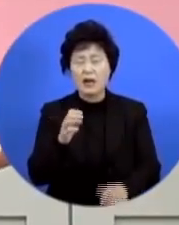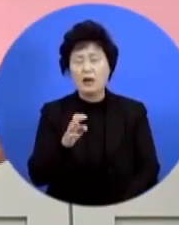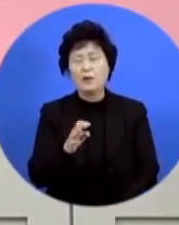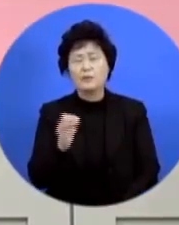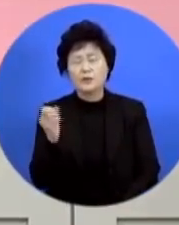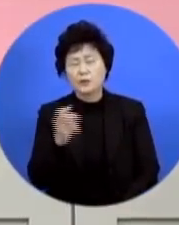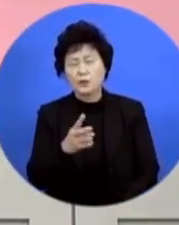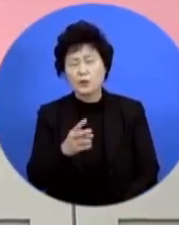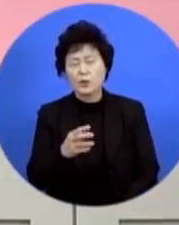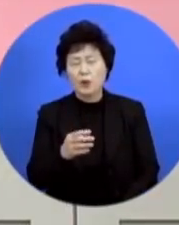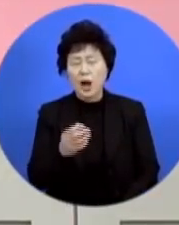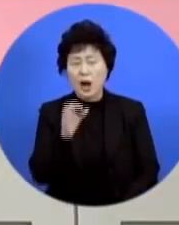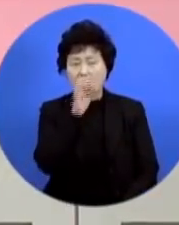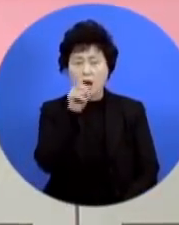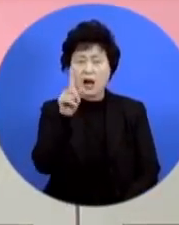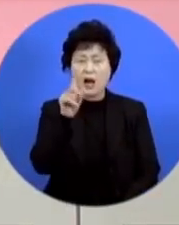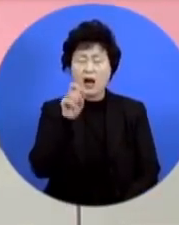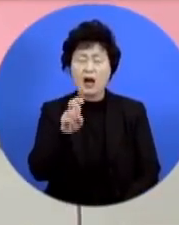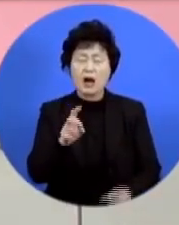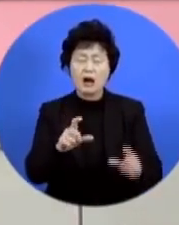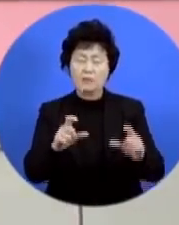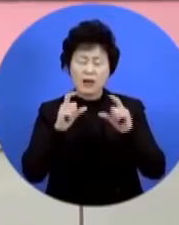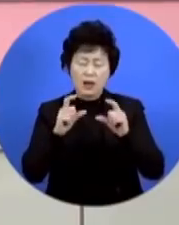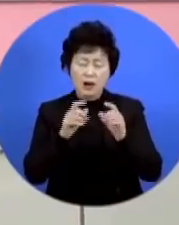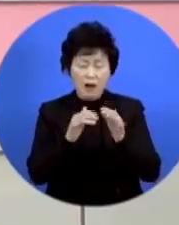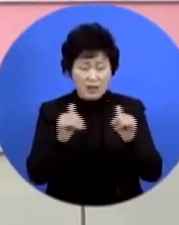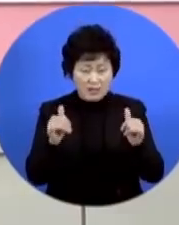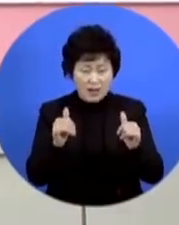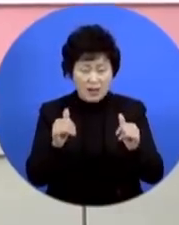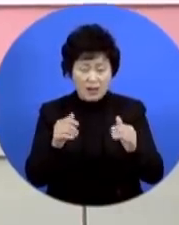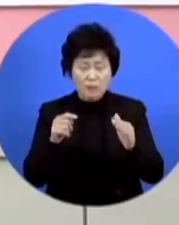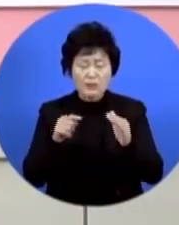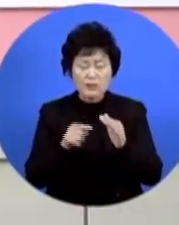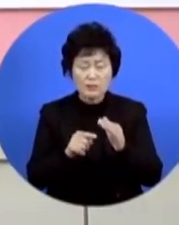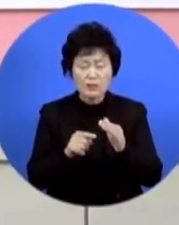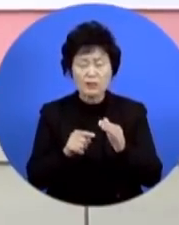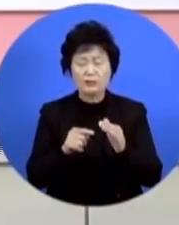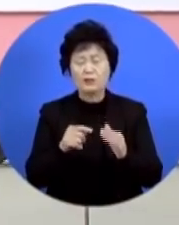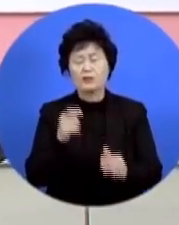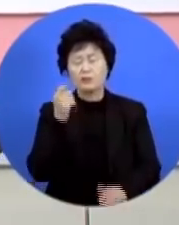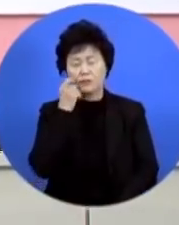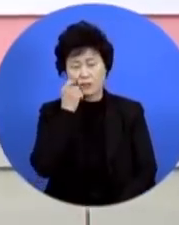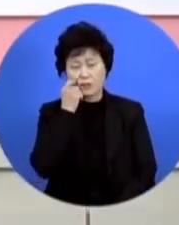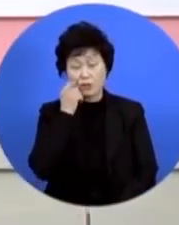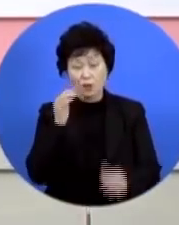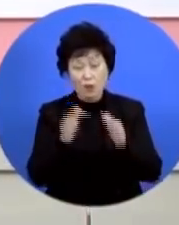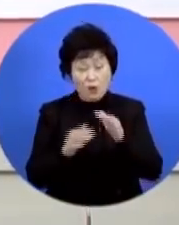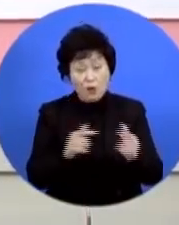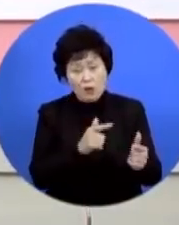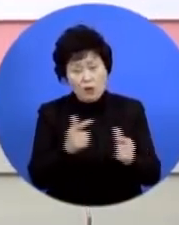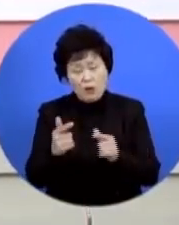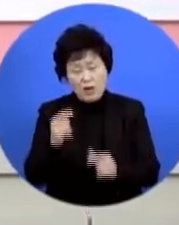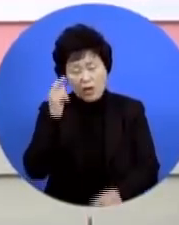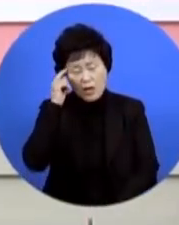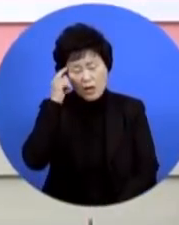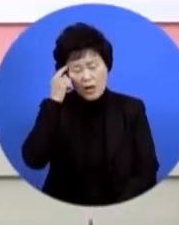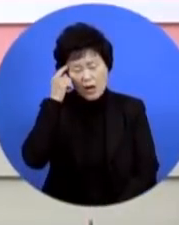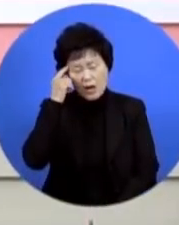못 가. 아. 그런 성도 너무 많고 그러다 보니까 아, 이 성도들을 생각하니까 막 피가 역류하는